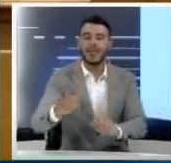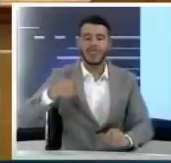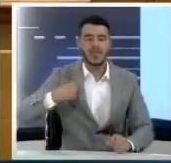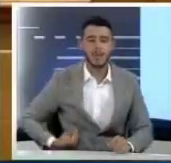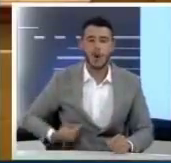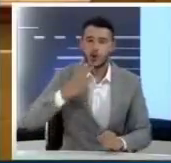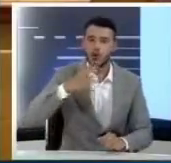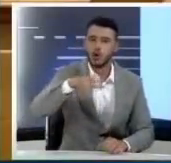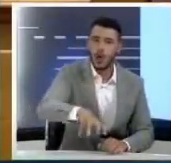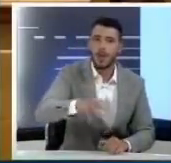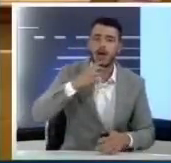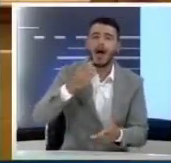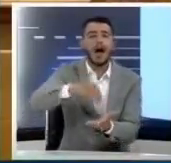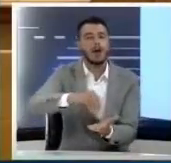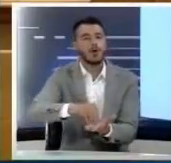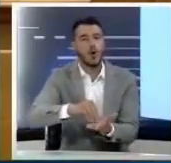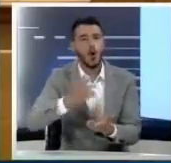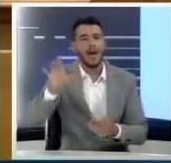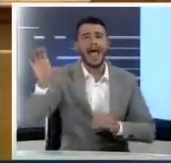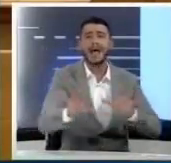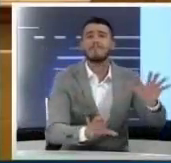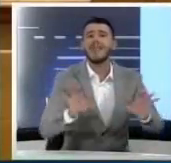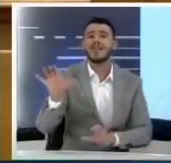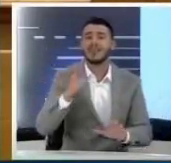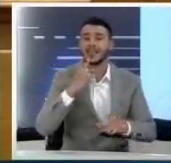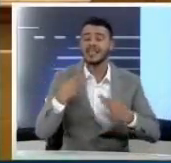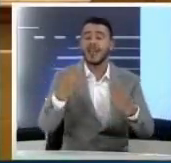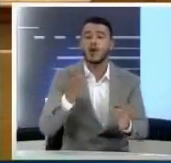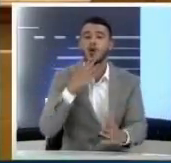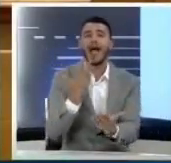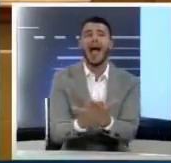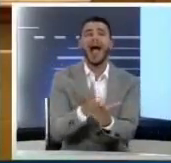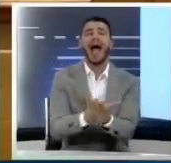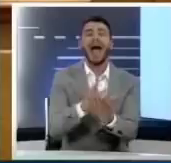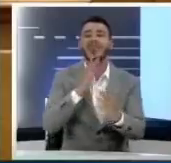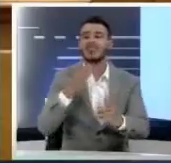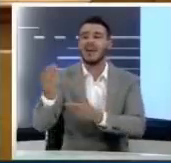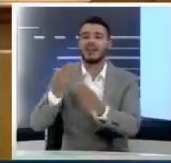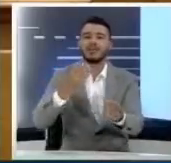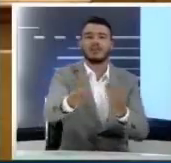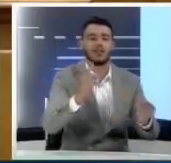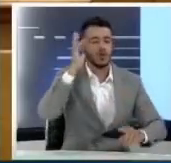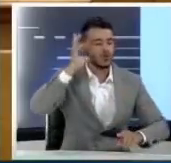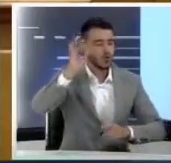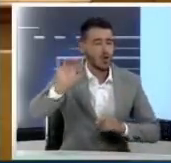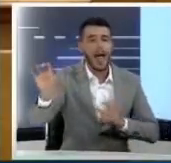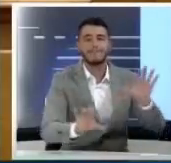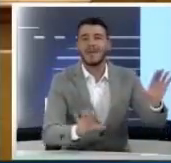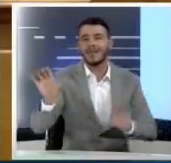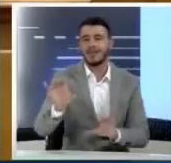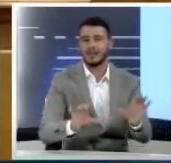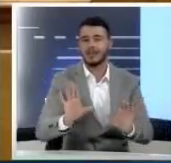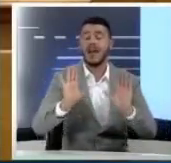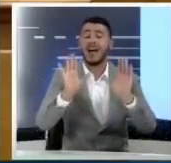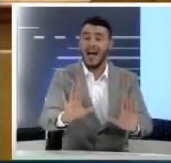στο επενδυτικό κλίμα μέσα της αδειοδότησης των επενδύσεων. Μπορούμε να μιλήσουμε λίγο όμως επί του πρακτέου,